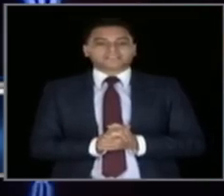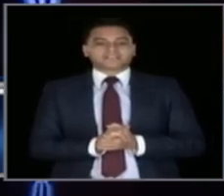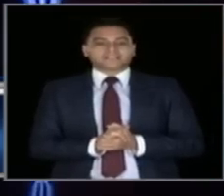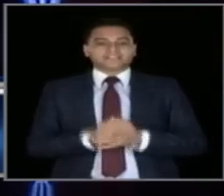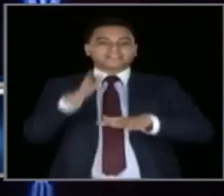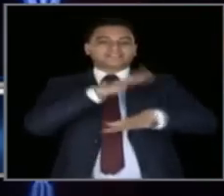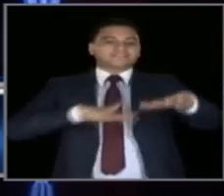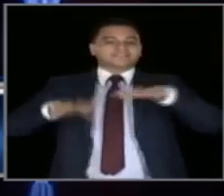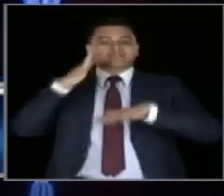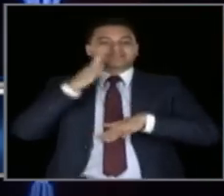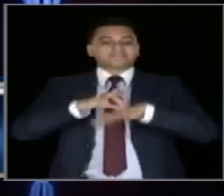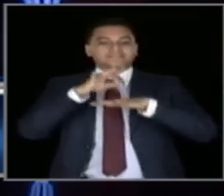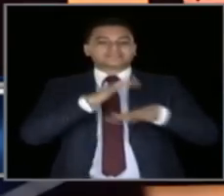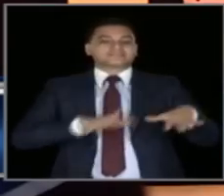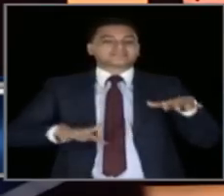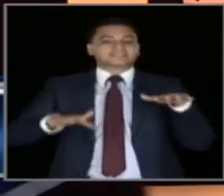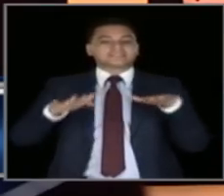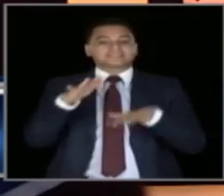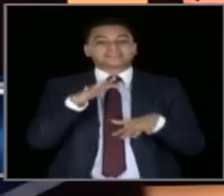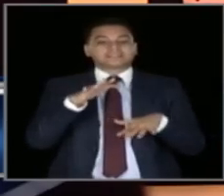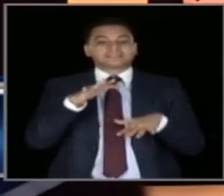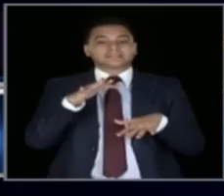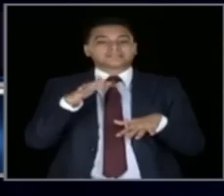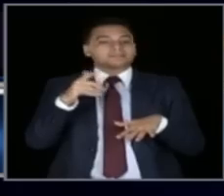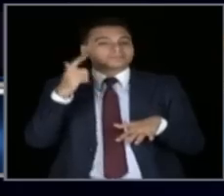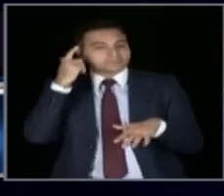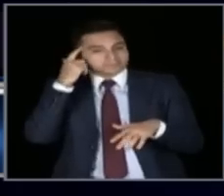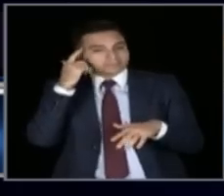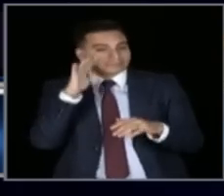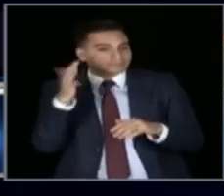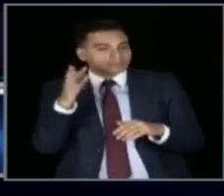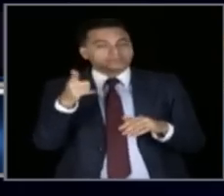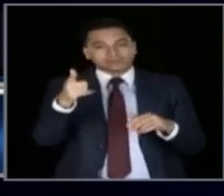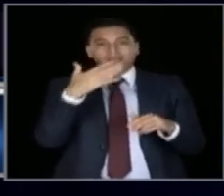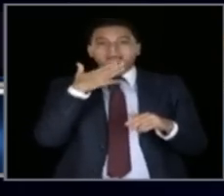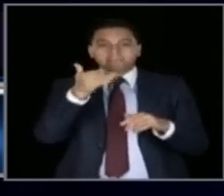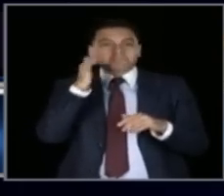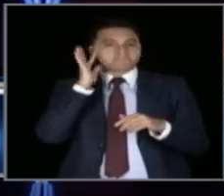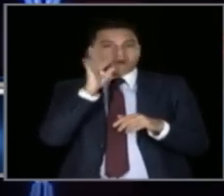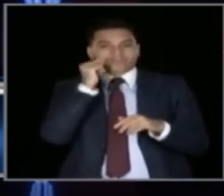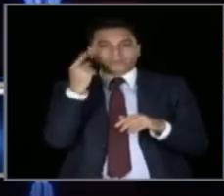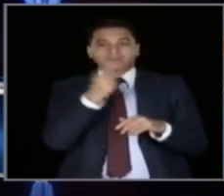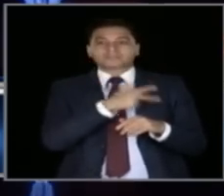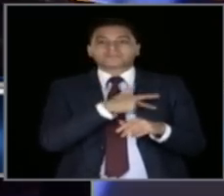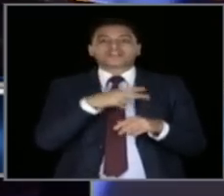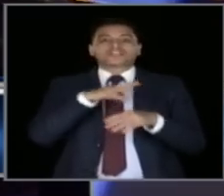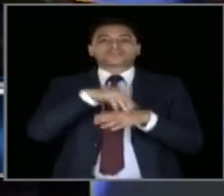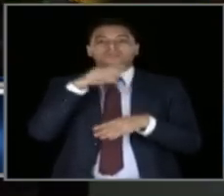مين اللي هجاوب؟ نيفين. سويسرا. طبعاً جمال الطبيعة يبقى سويسرا. إجابة صحيحة.